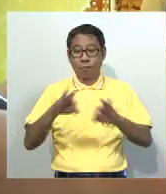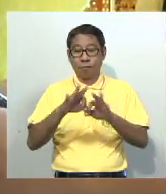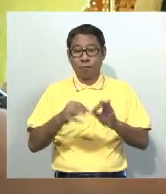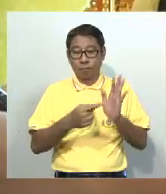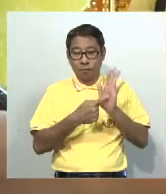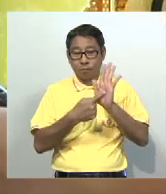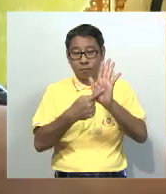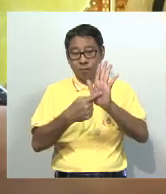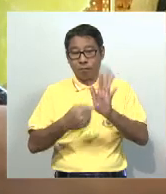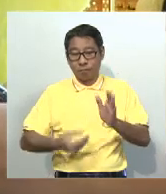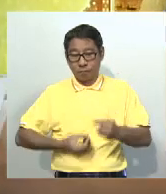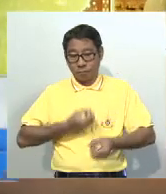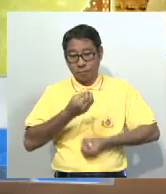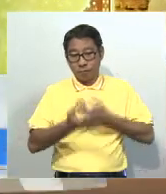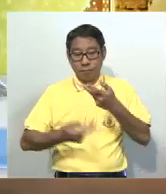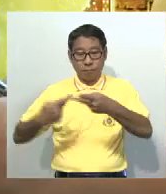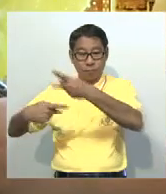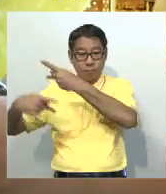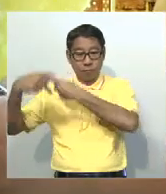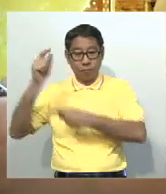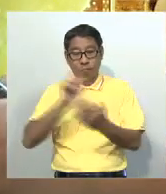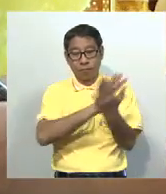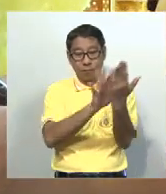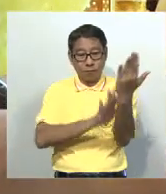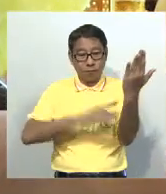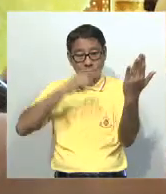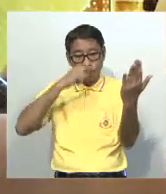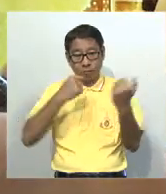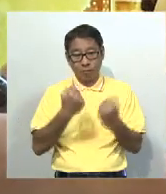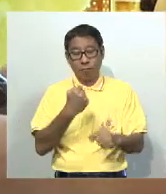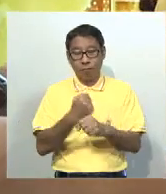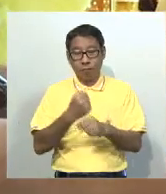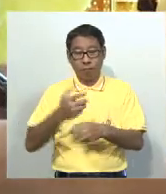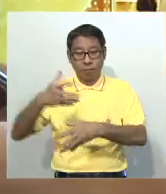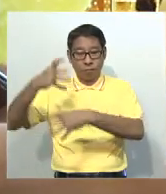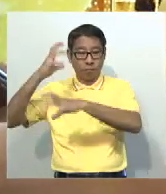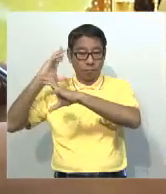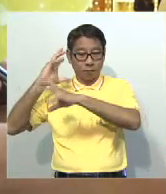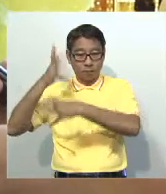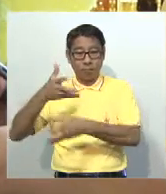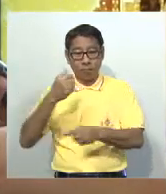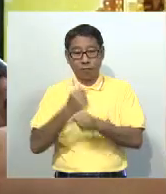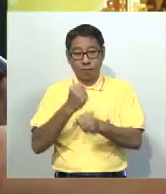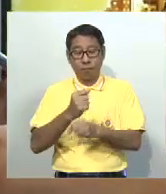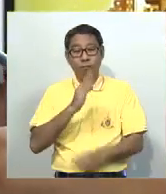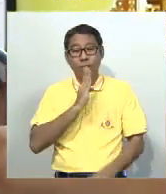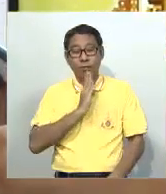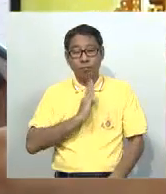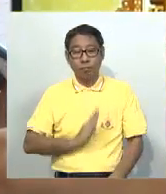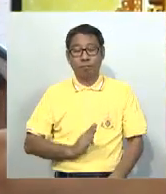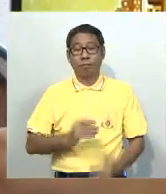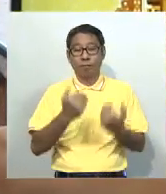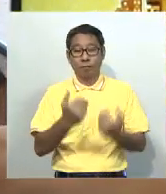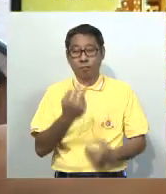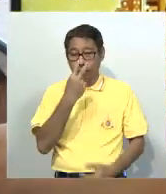ให้เห็นถึงประวัติอันยาวนานของประเทศไทยเพราะขนบธรรมเนียมประเพณีและพระราชพิธีที่มีมาแต่โบราณซึ่งพวกเ